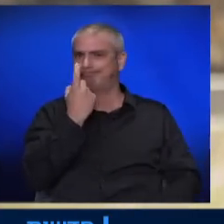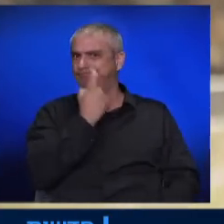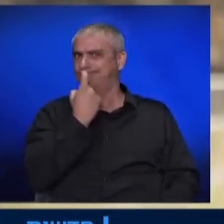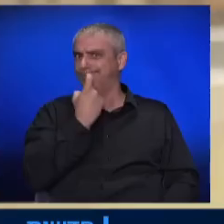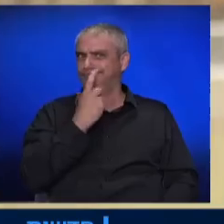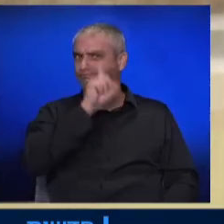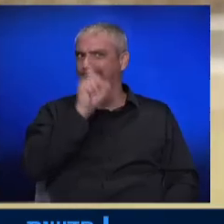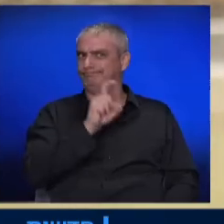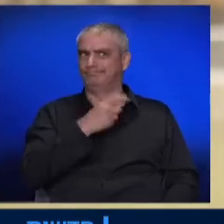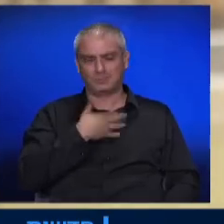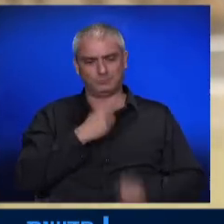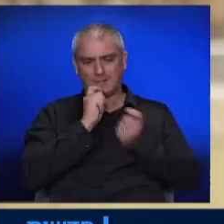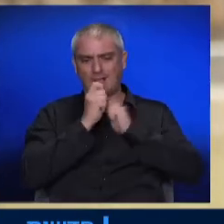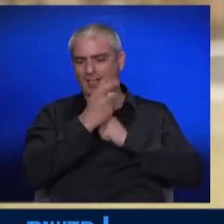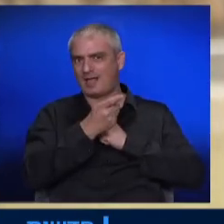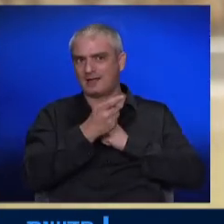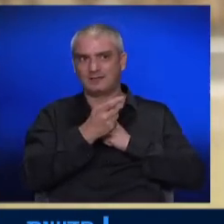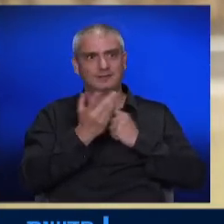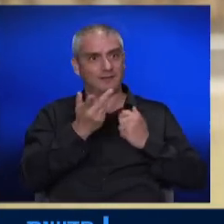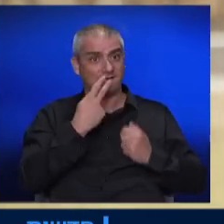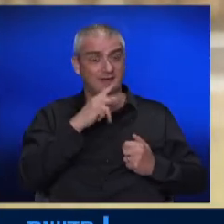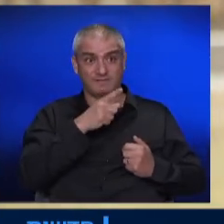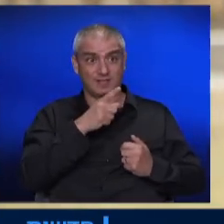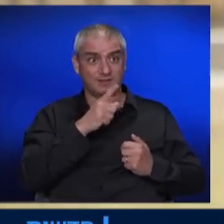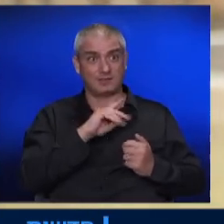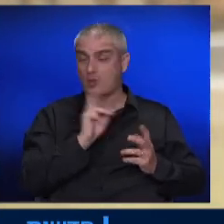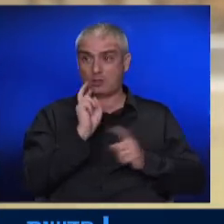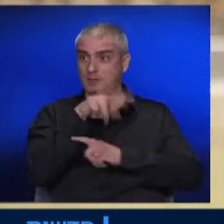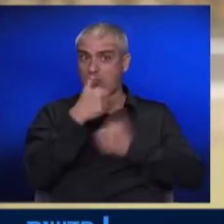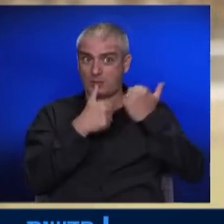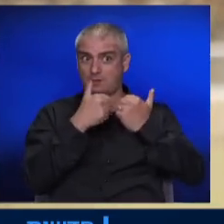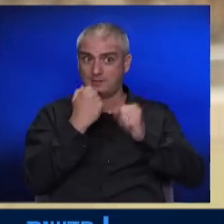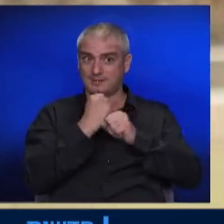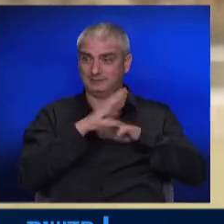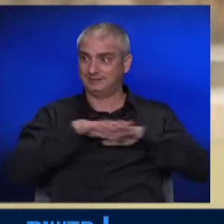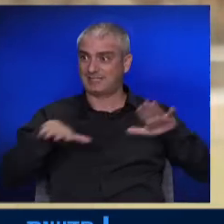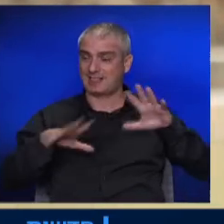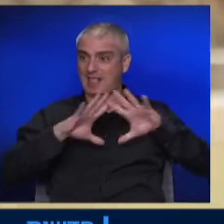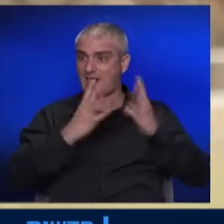אותך עליהם. הבטחת שאם הם לא יעלו ליגה, תעשה פה שדה של הבטיחים, לא?